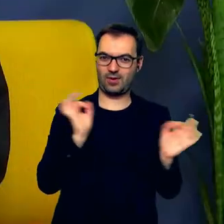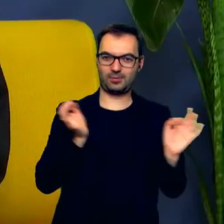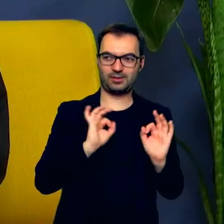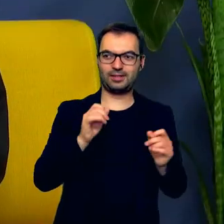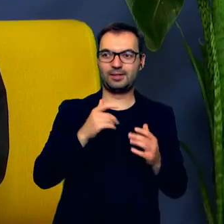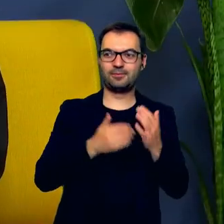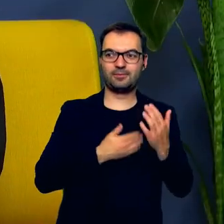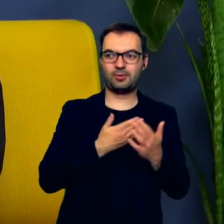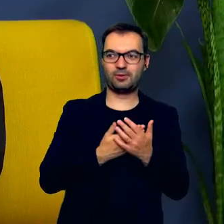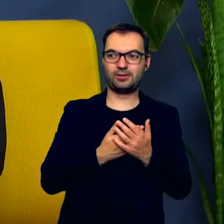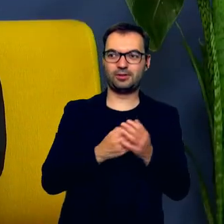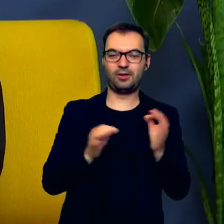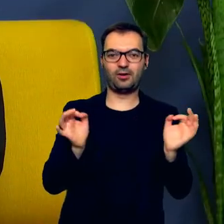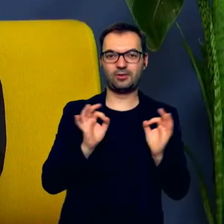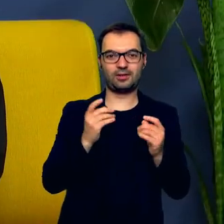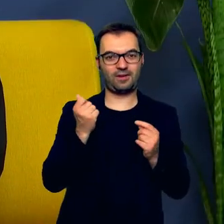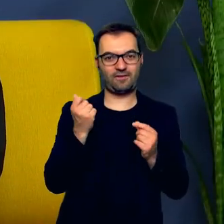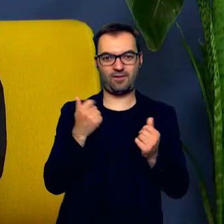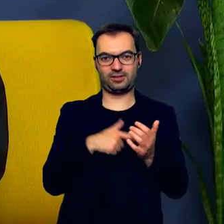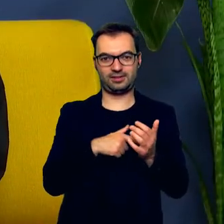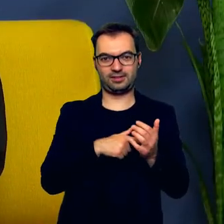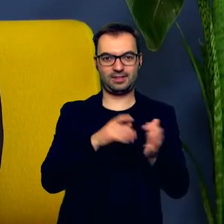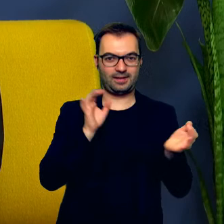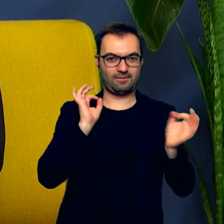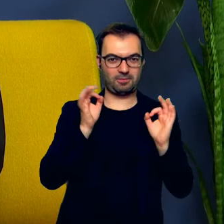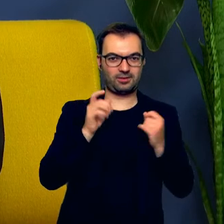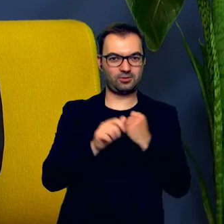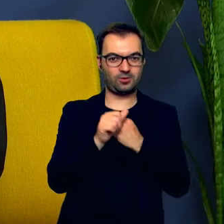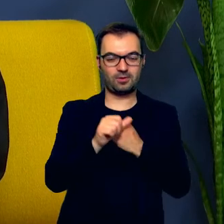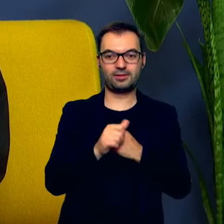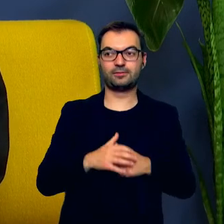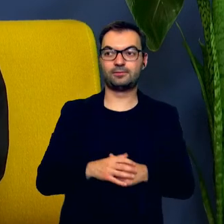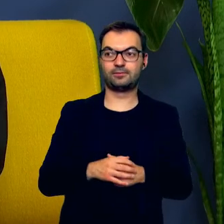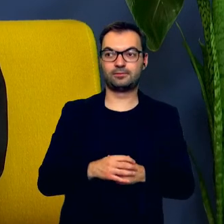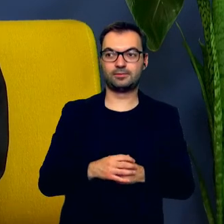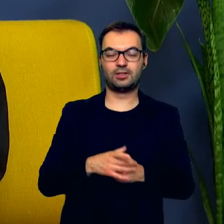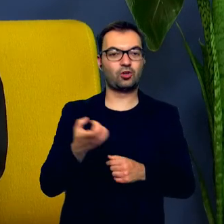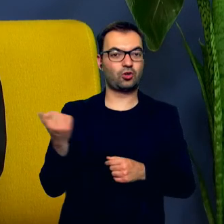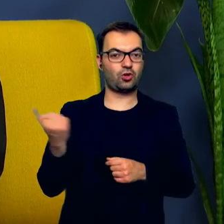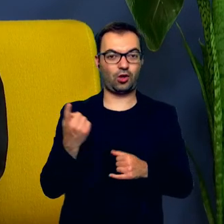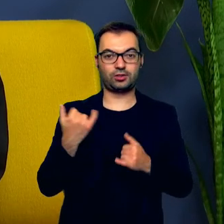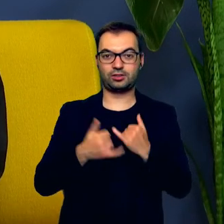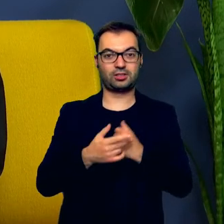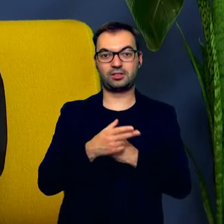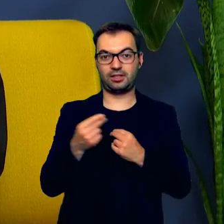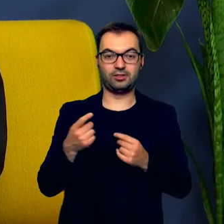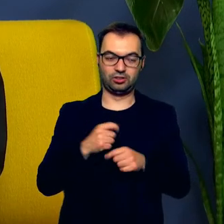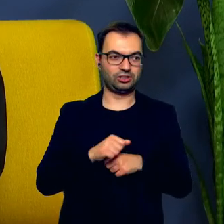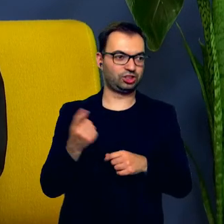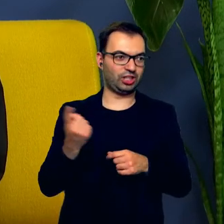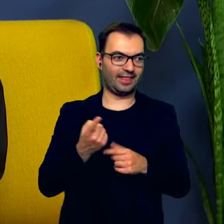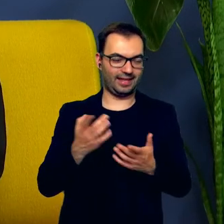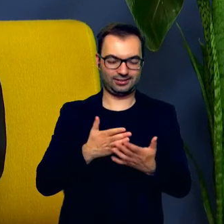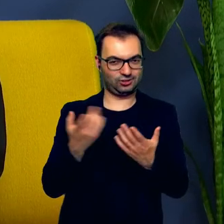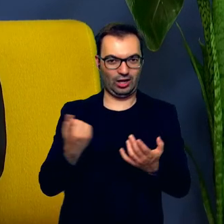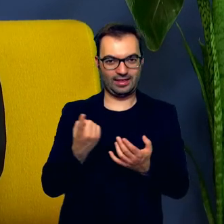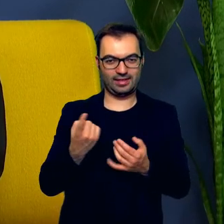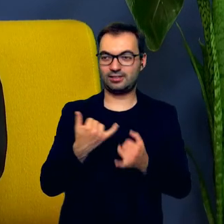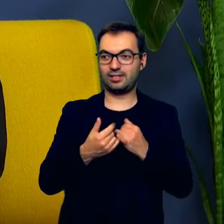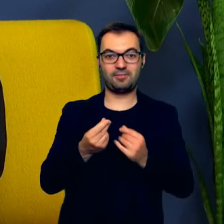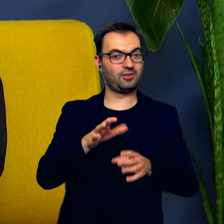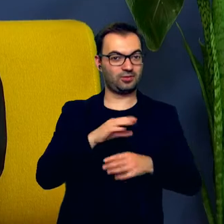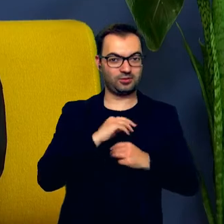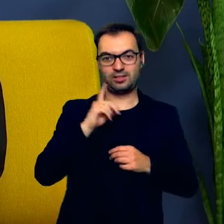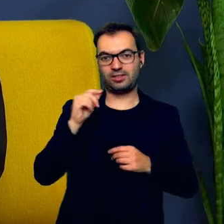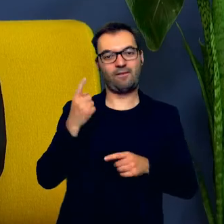ona proponuje straszne kwoty za te dokumenty i grozi, że jeżeli tych pieniędzy, to jest szantaż, ona jest szantażystką, jeżeli tych pieniędzy nie